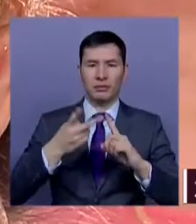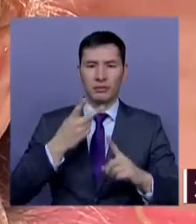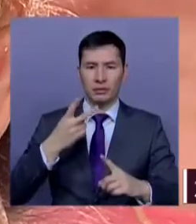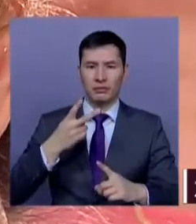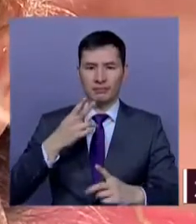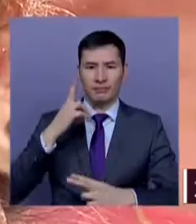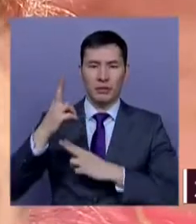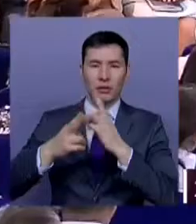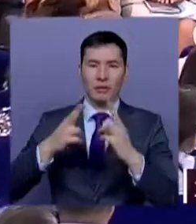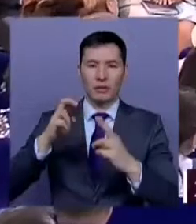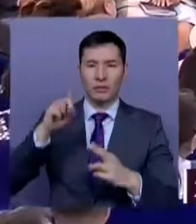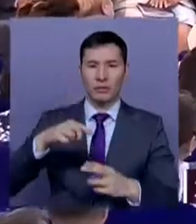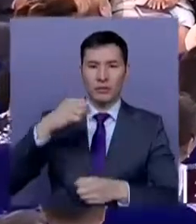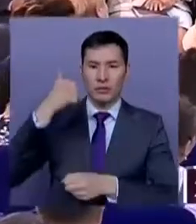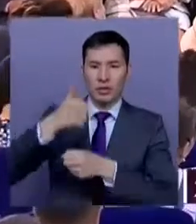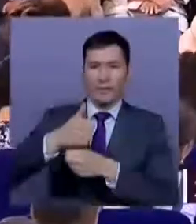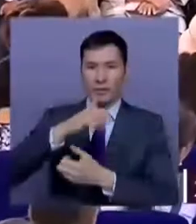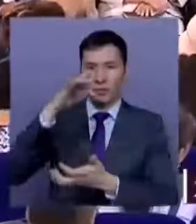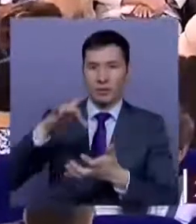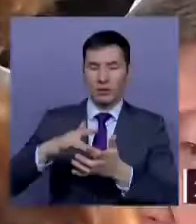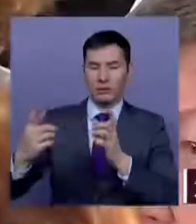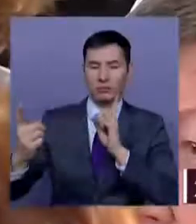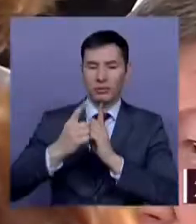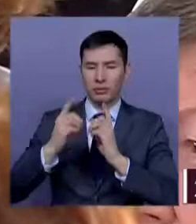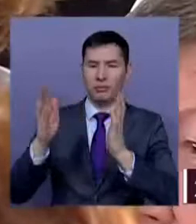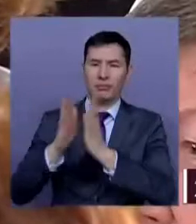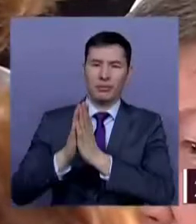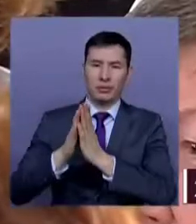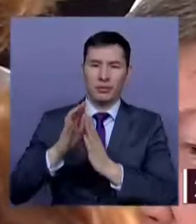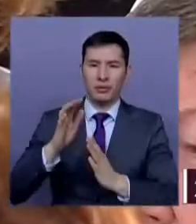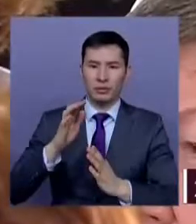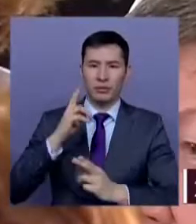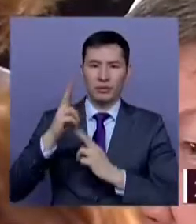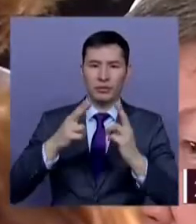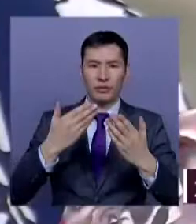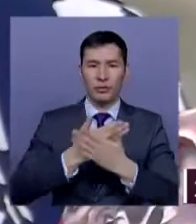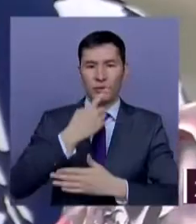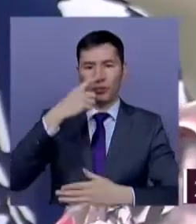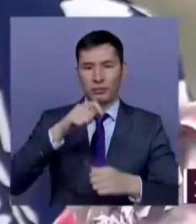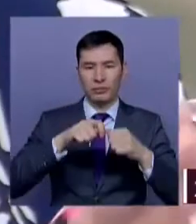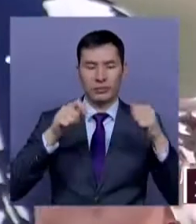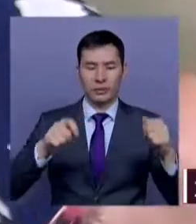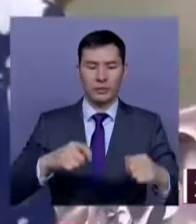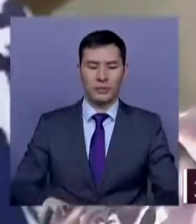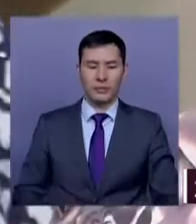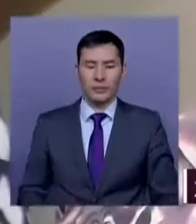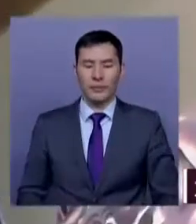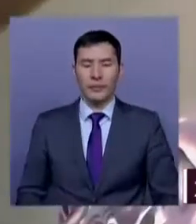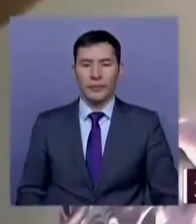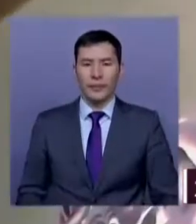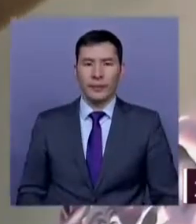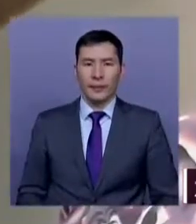шахар басшысымен кездесуде аудан тұрғындары жаңа автобус бағытын ашуды сұраған еді. Почему они